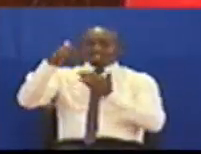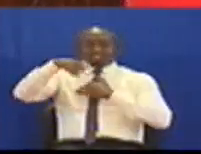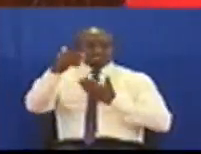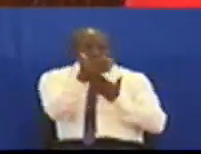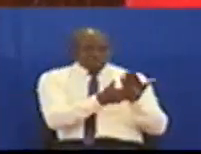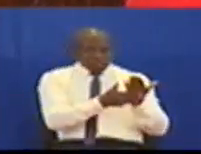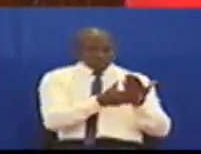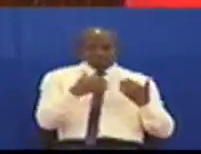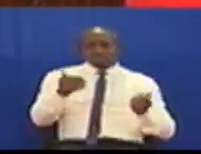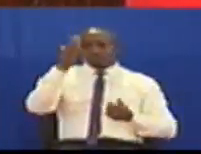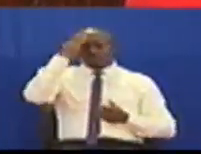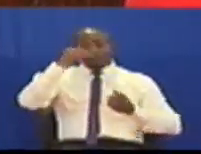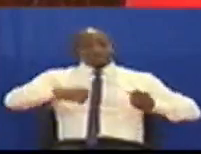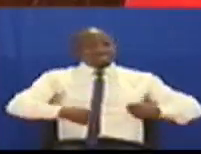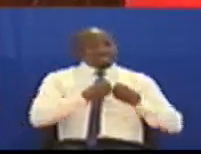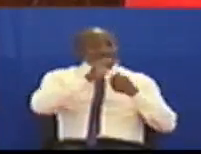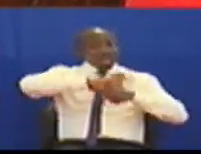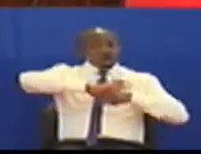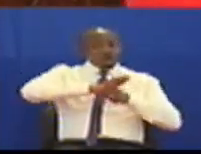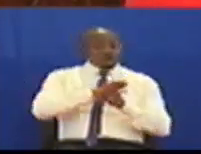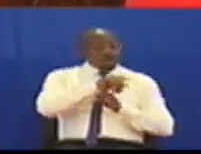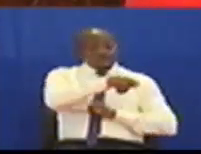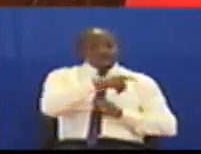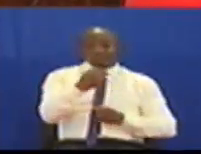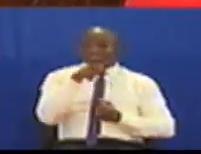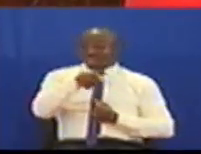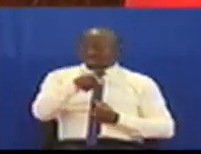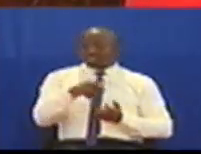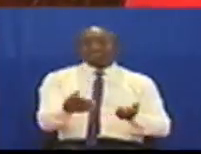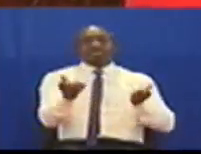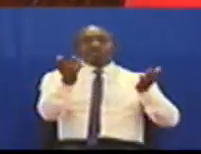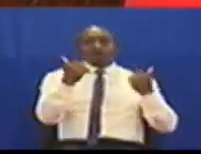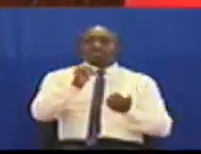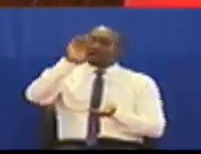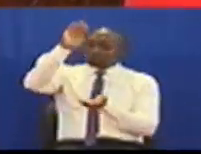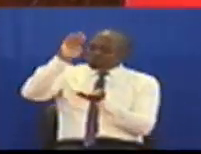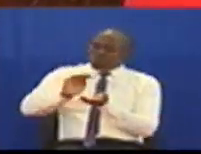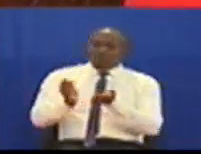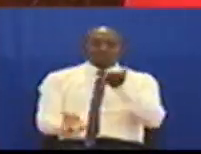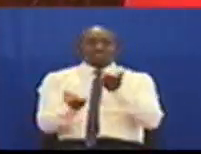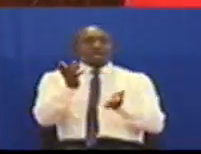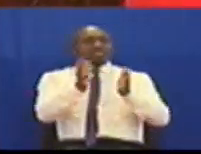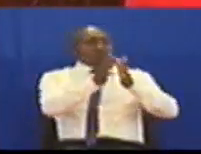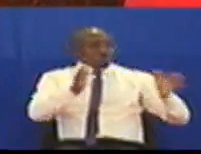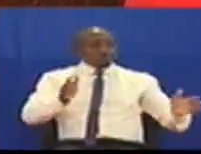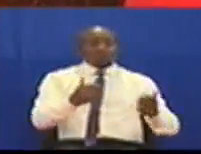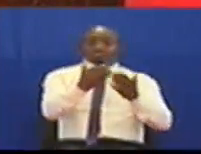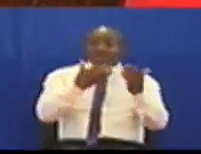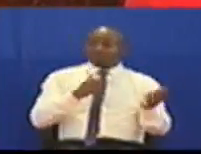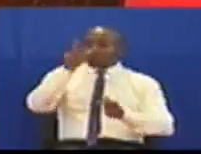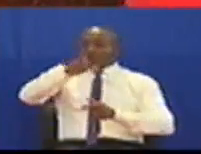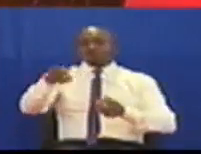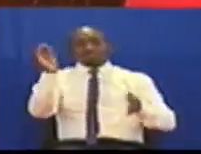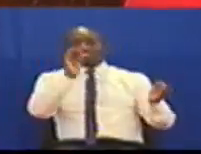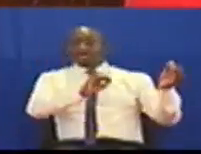kwa hili janga la corona zile fedha is likely kwamba zinaweza zikapungua kwa kiasi kikubwa, kwa sababu